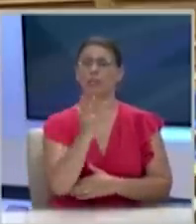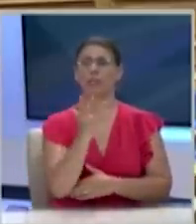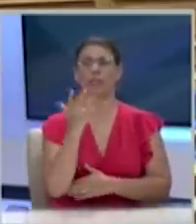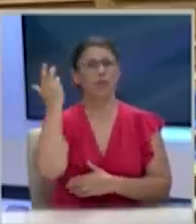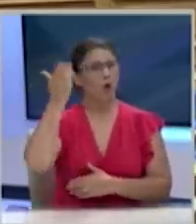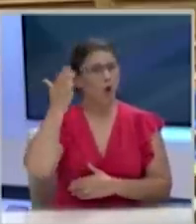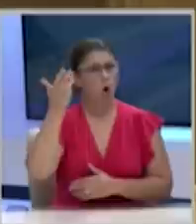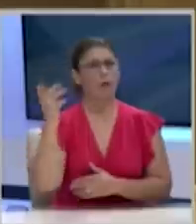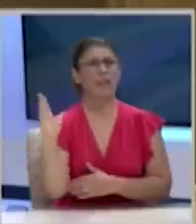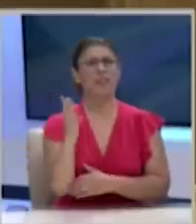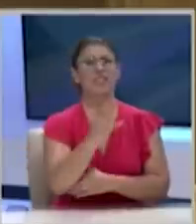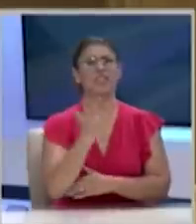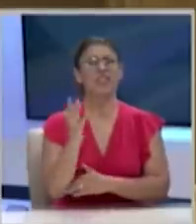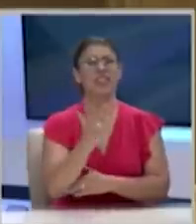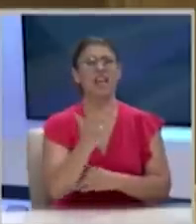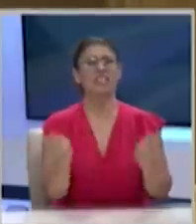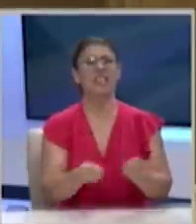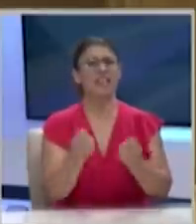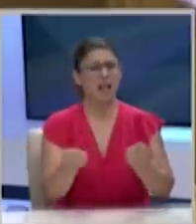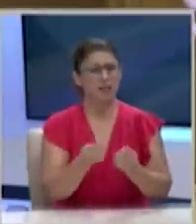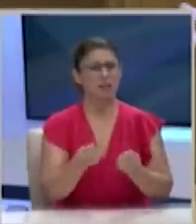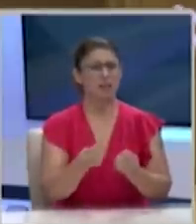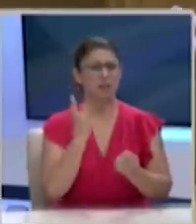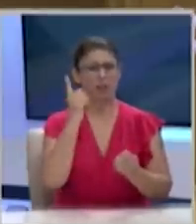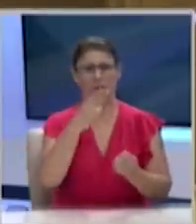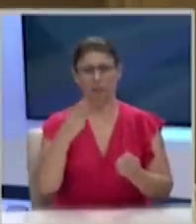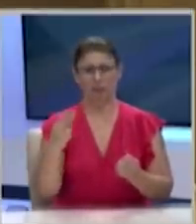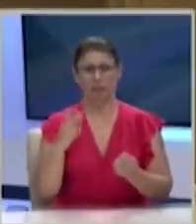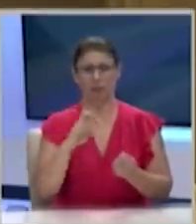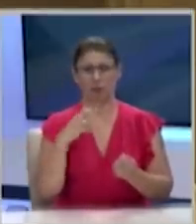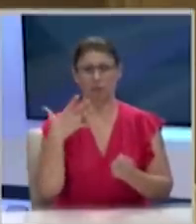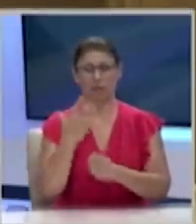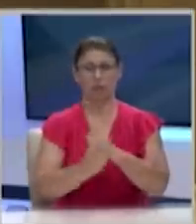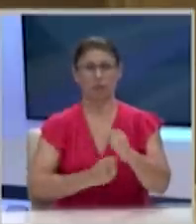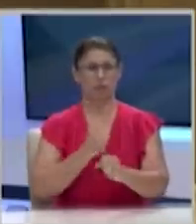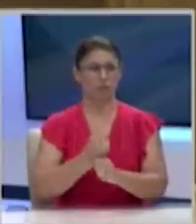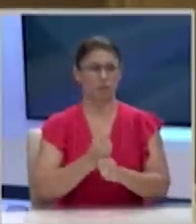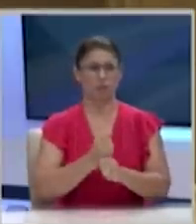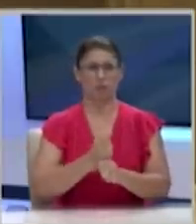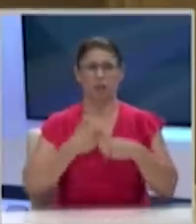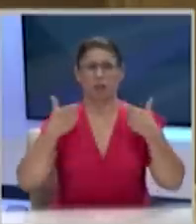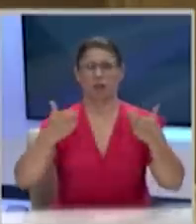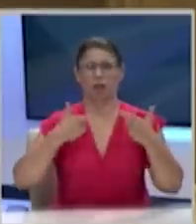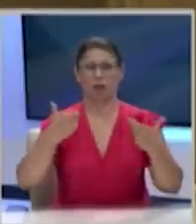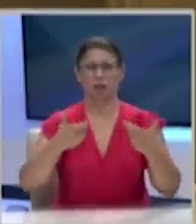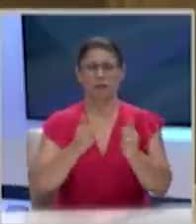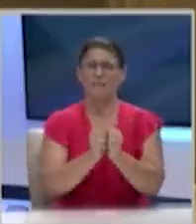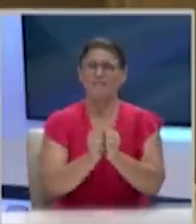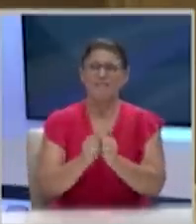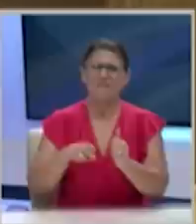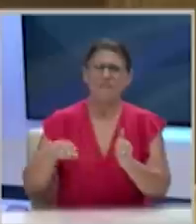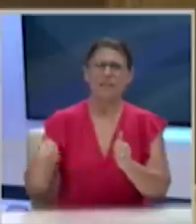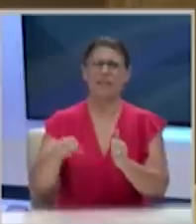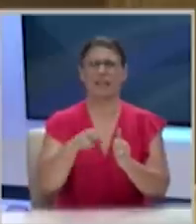δασεργάτες κλπ. Κλπ. Ένα κεντρικό θέμα. Τι λέτε, 25 χρόνια, εδώ σας κράζουν και φιλικά μέσα ενημέρωσης.